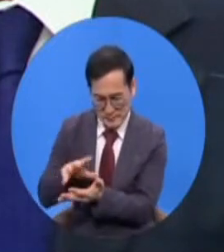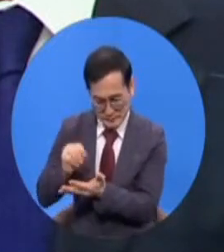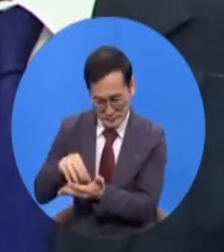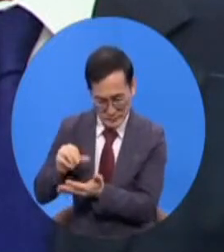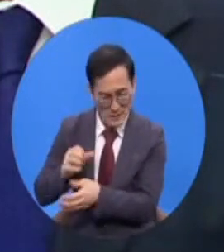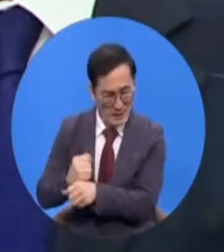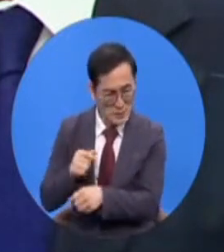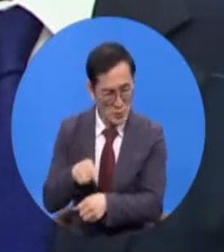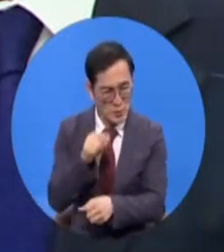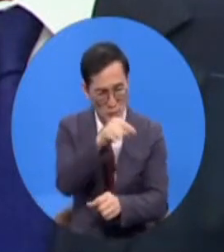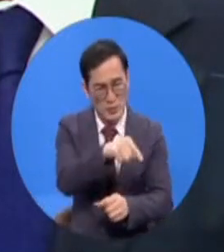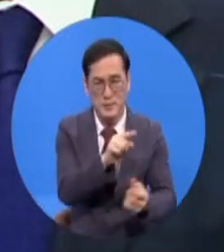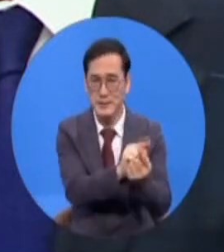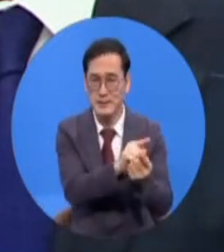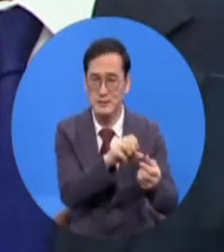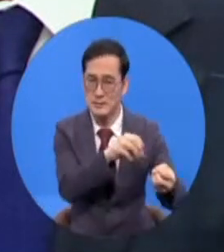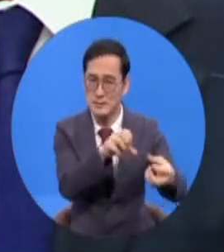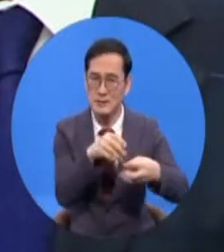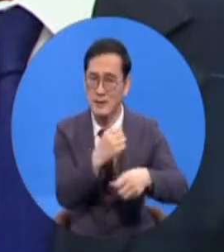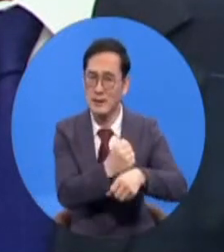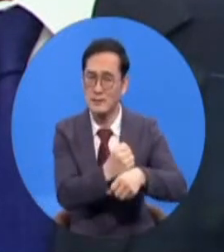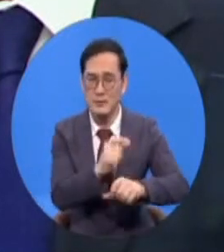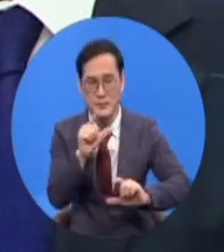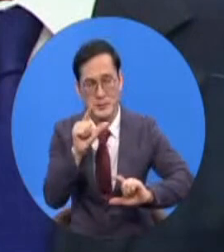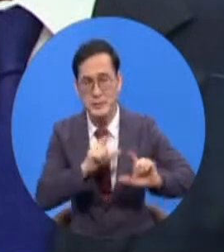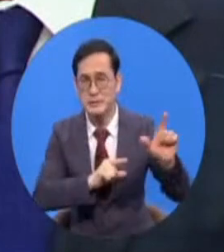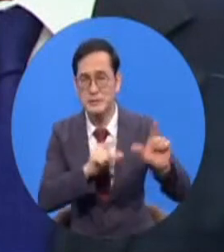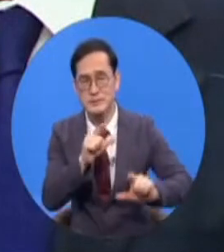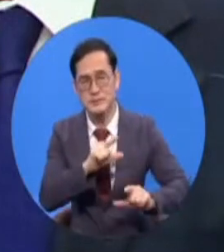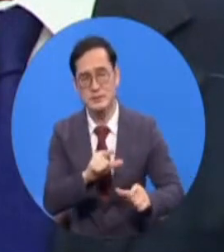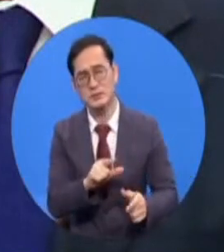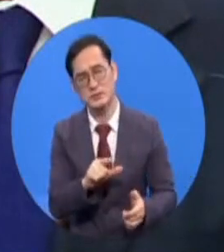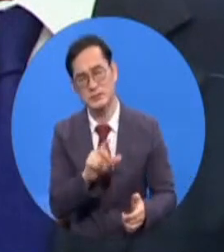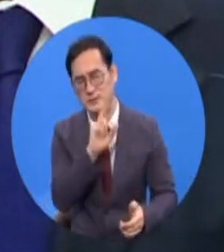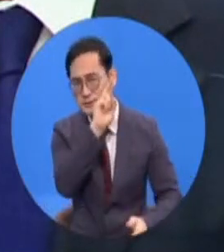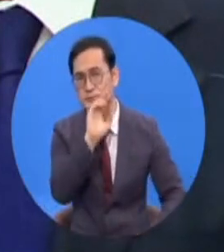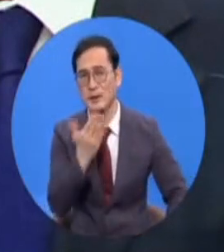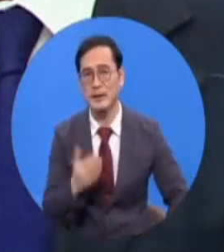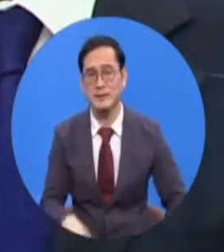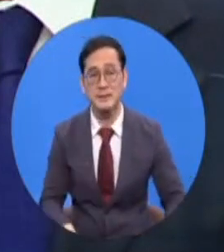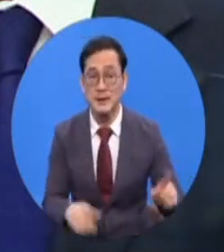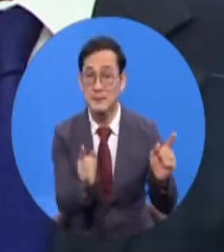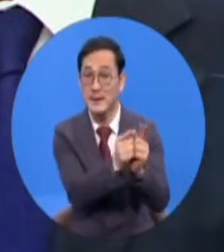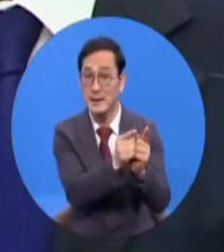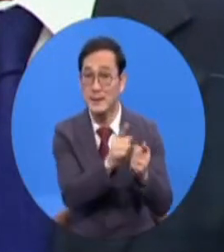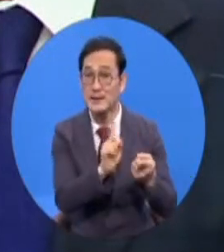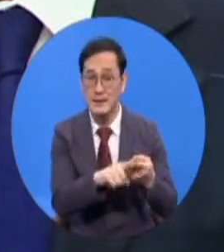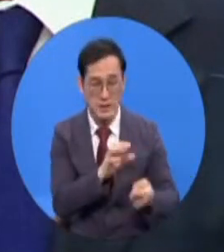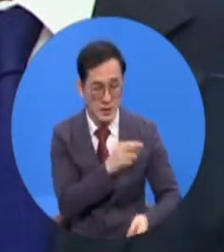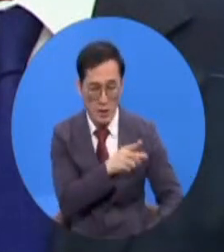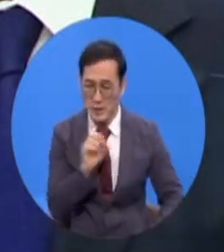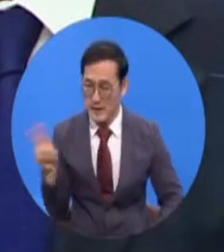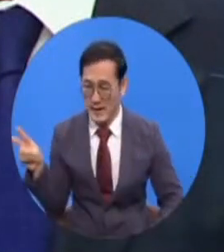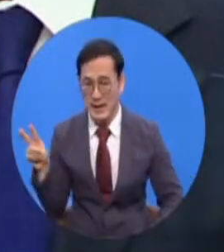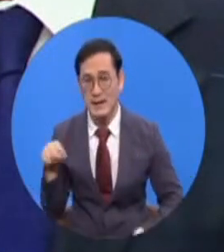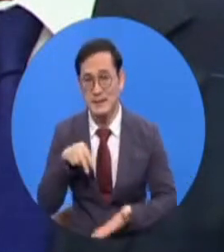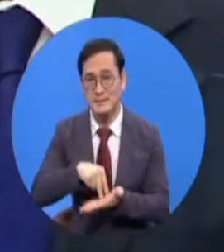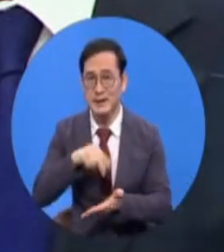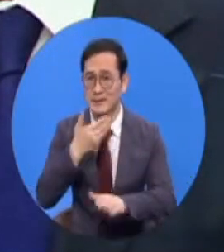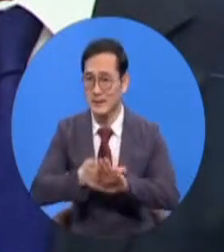주셨는데요 자 박지원 국정원장과 조성은 씨의 만남 의 성격을 두고 여야 에서는 주장이 확연히 엇갈리고